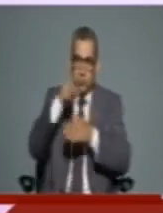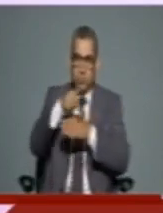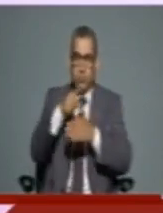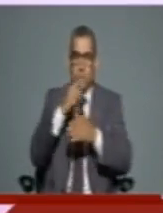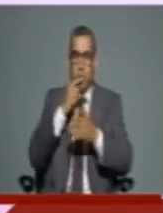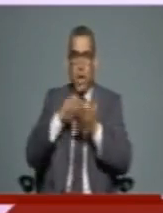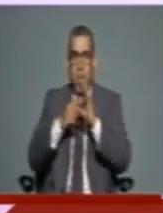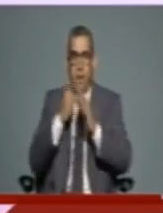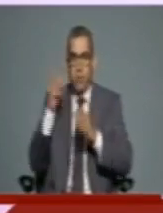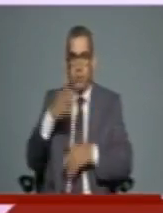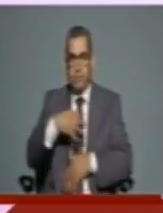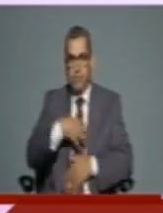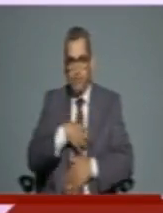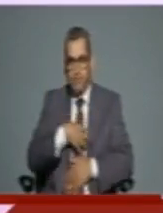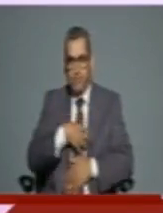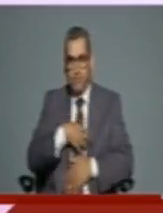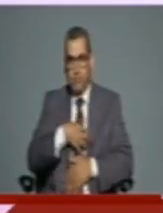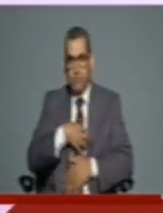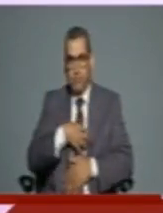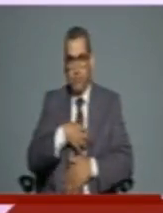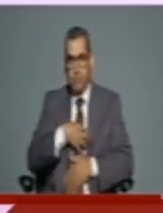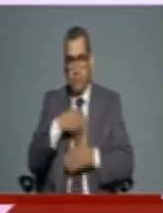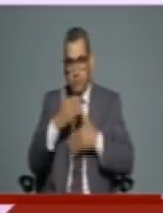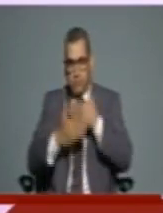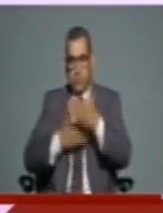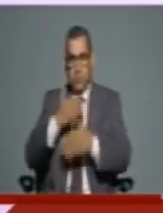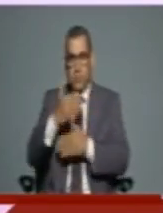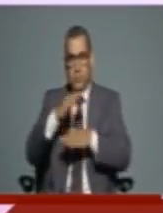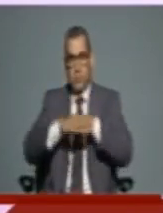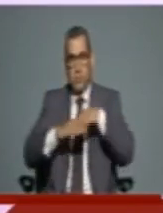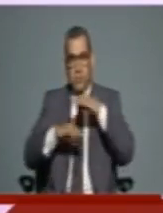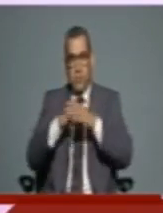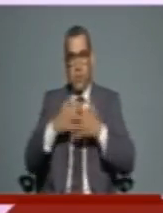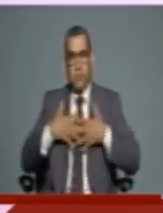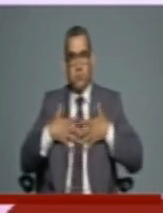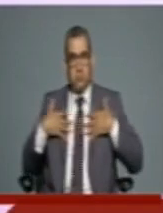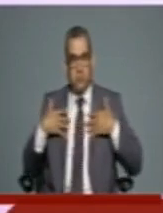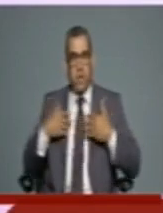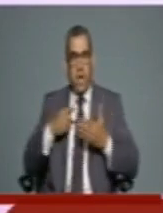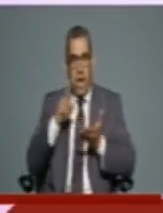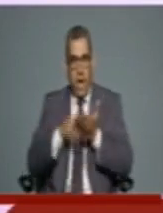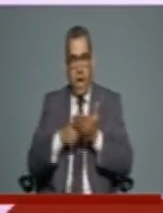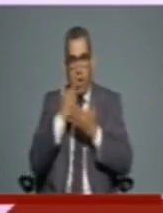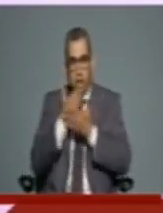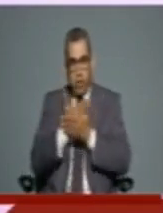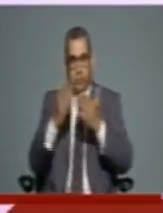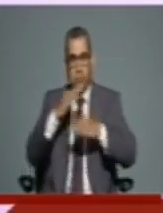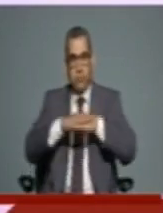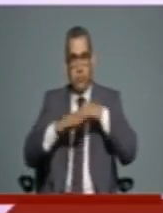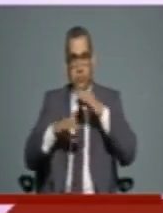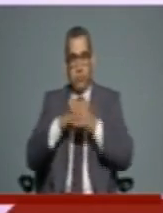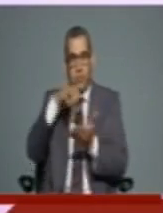اليأس إلى بناء الأمل الحقيقي في بناء بلد